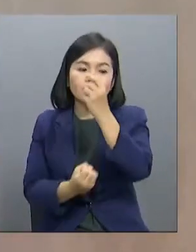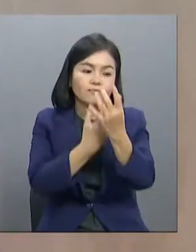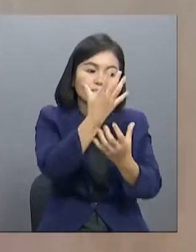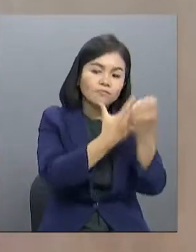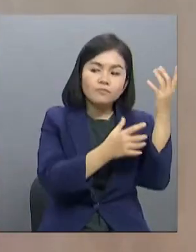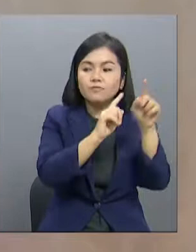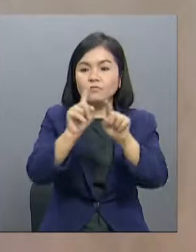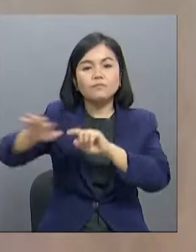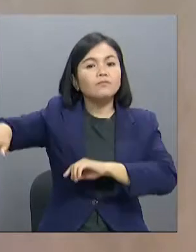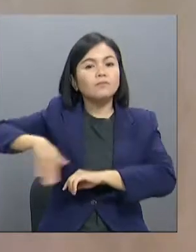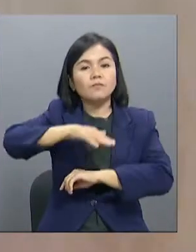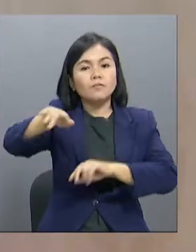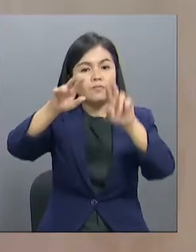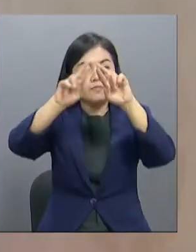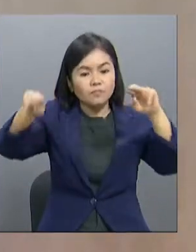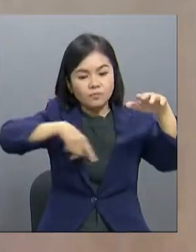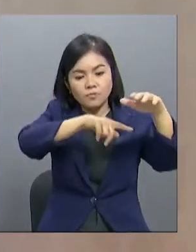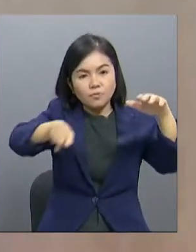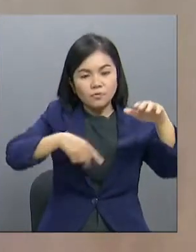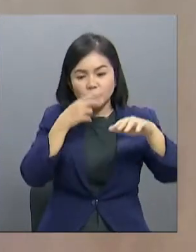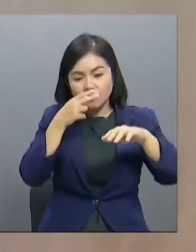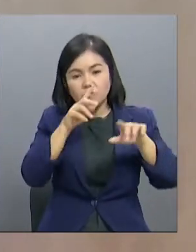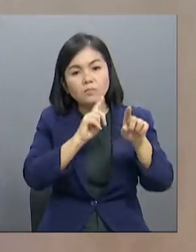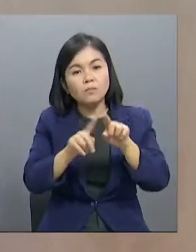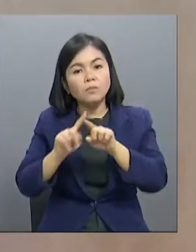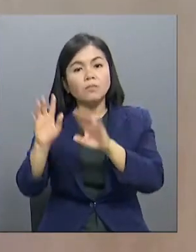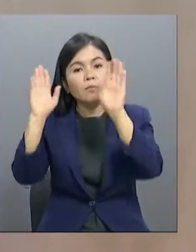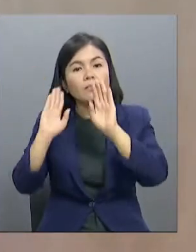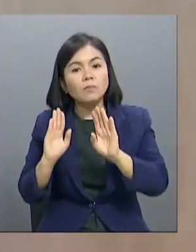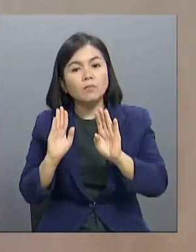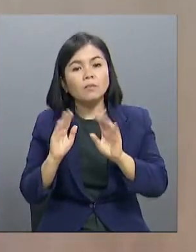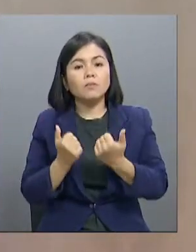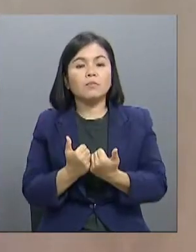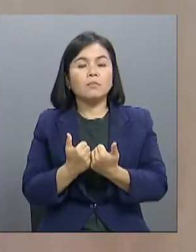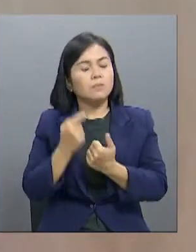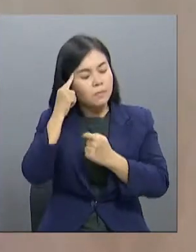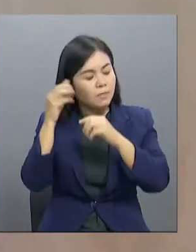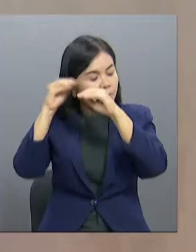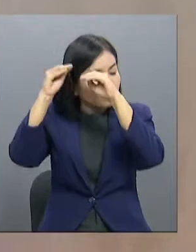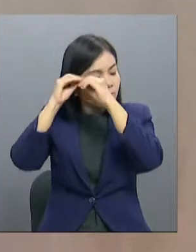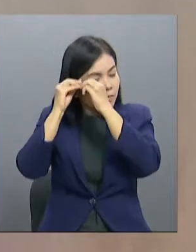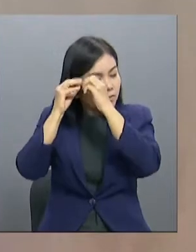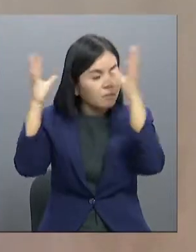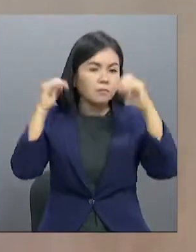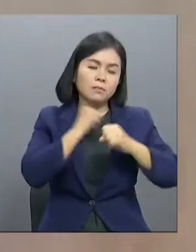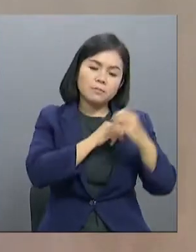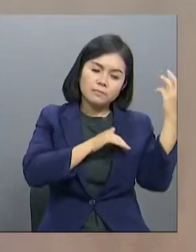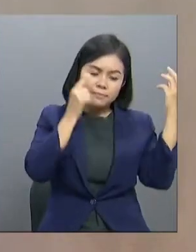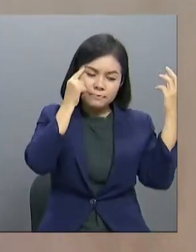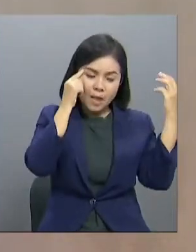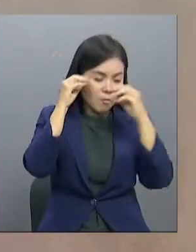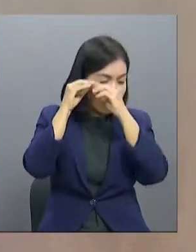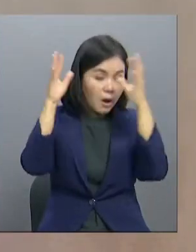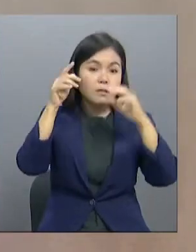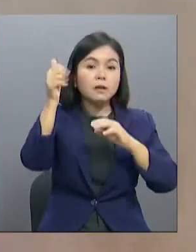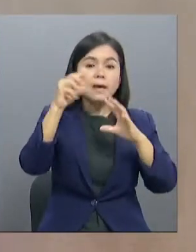ยรวมแล้วเนี่ยมันสามารถให้เราสร้างมีความคิดสร้างสรรค์ในระหว่างที่เราทำงานตรงนี้ได้แล้วก็ค่อนข้